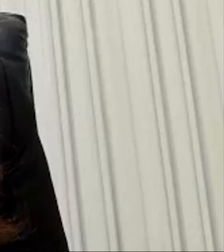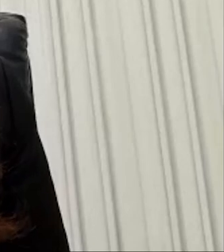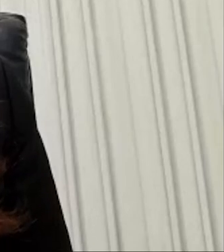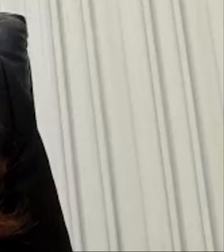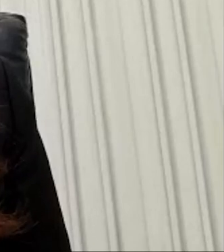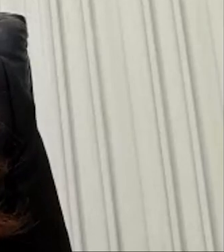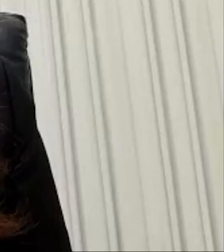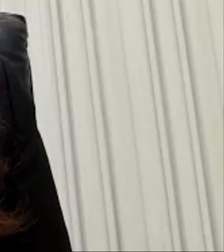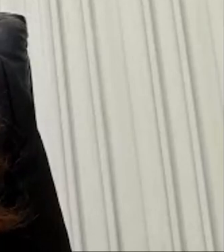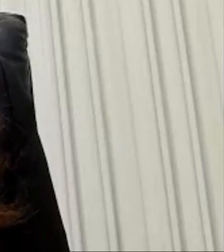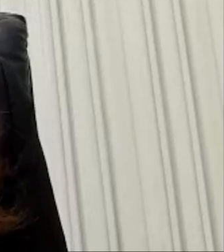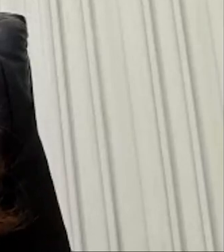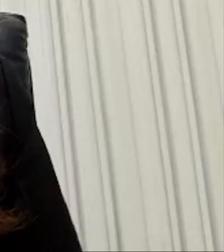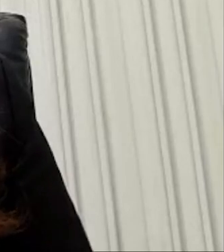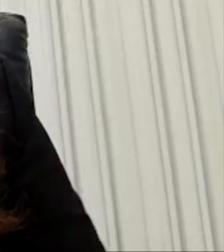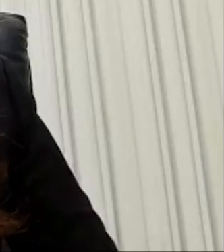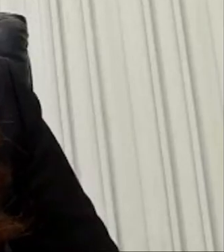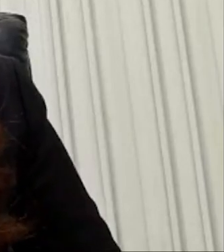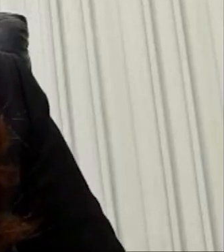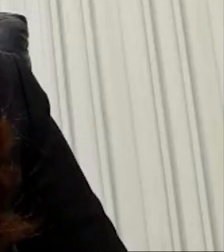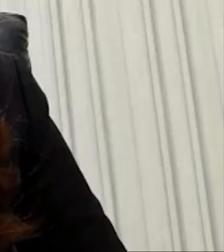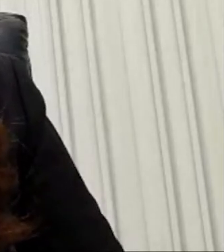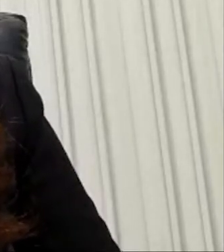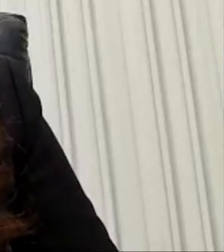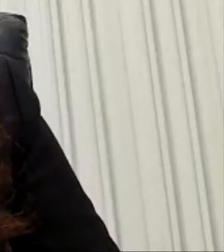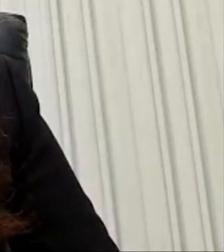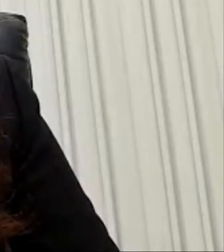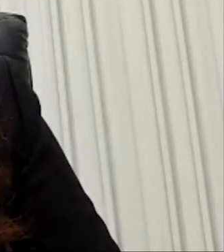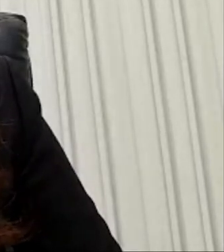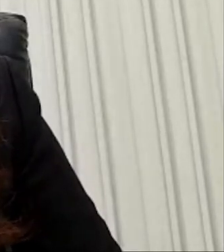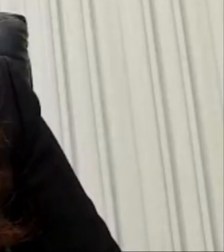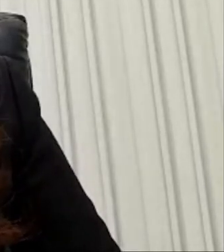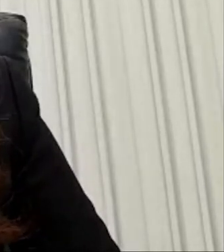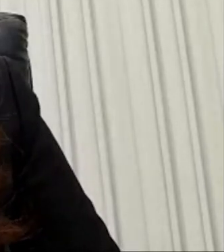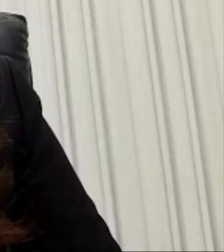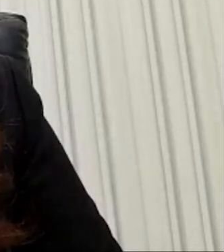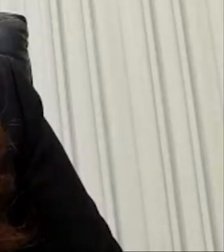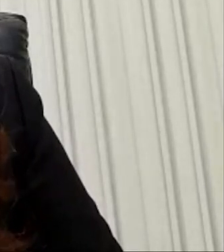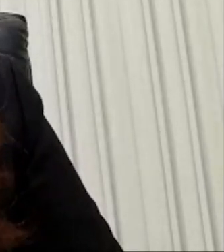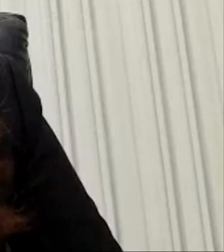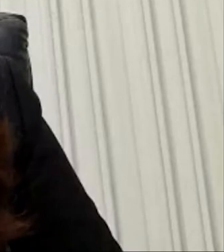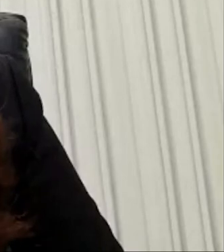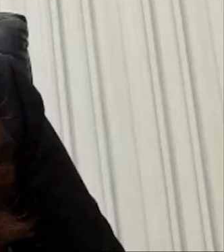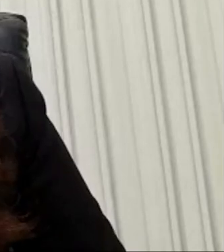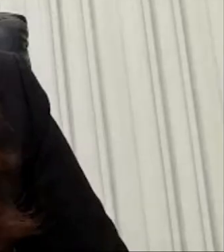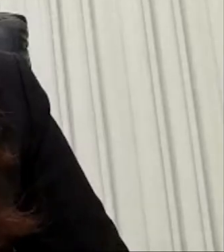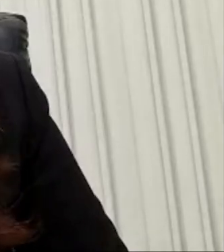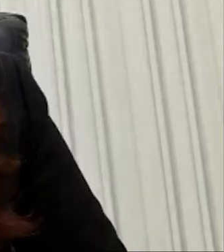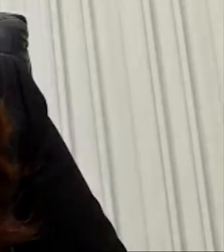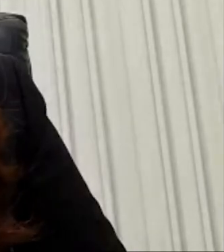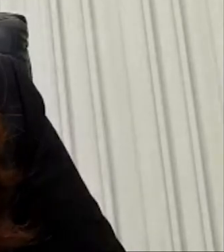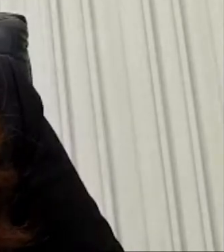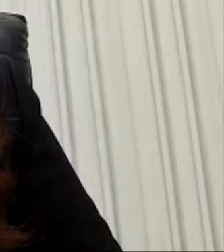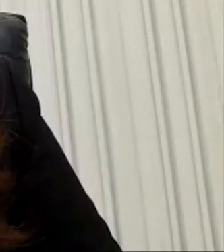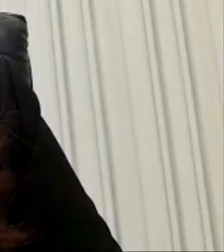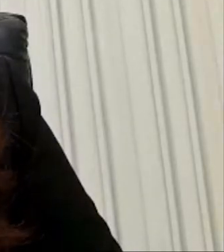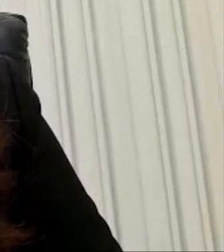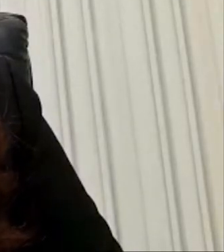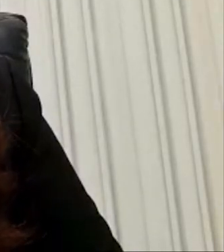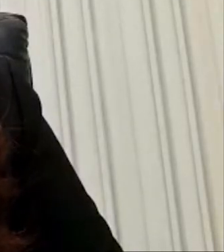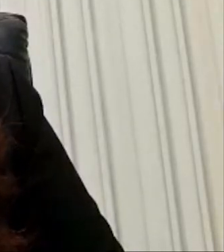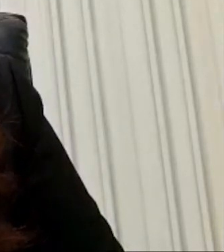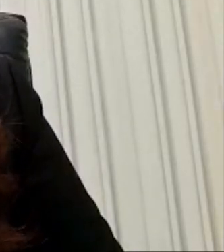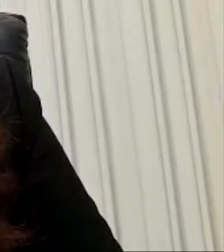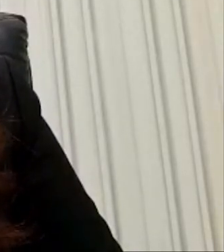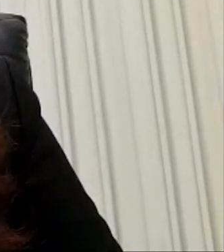นะคะก็ถือว่าไม่ใช่ว่าเราจะไม่มีข้อมูลใหม่เลยนะคะแต่แน่นอนว่าหมัดเ